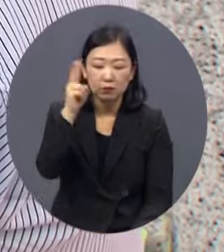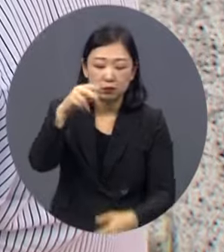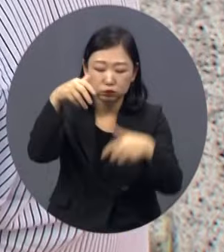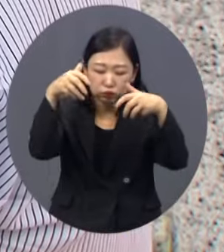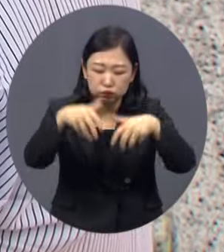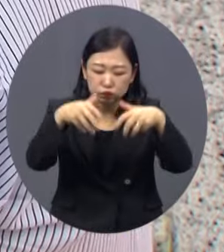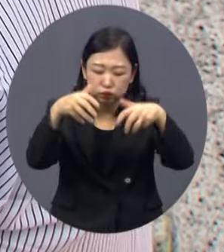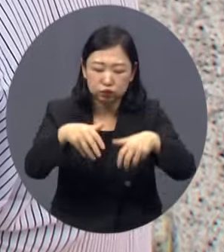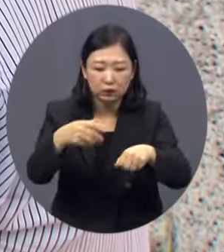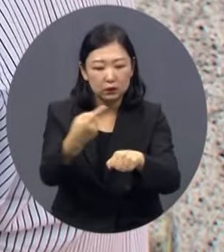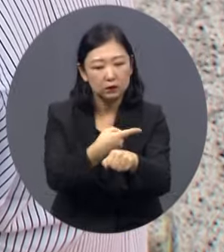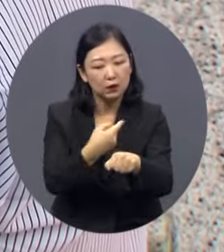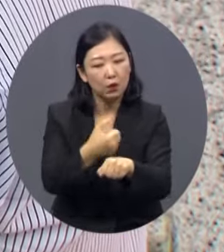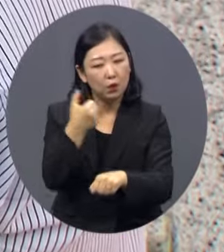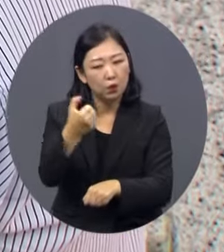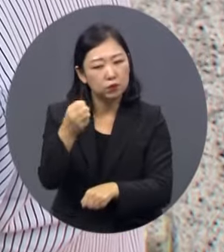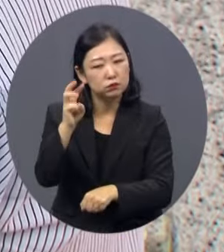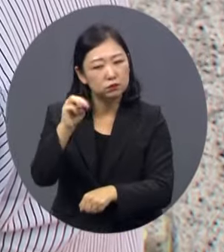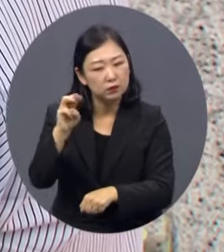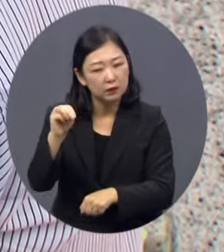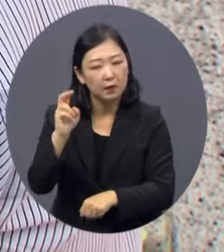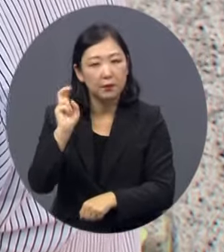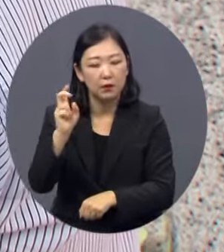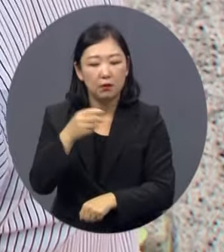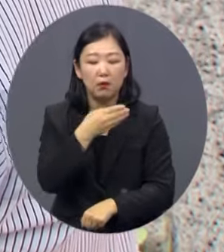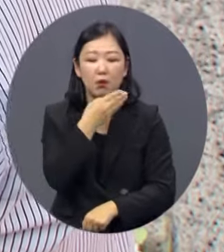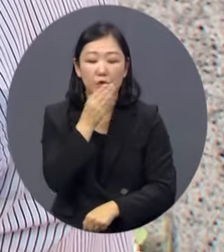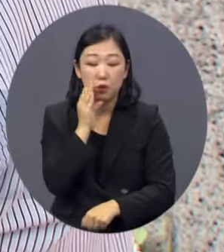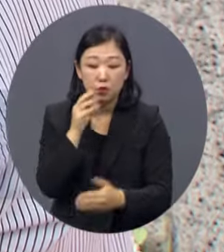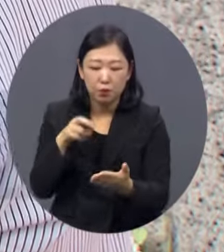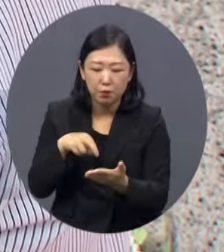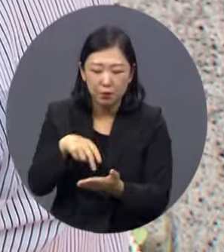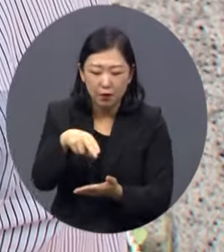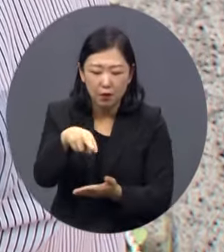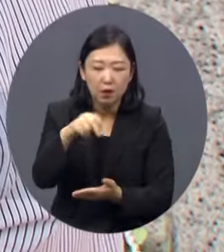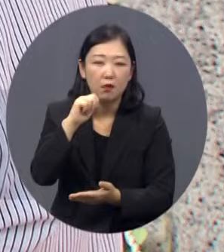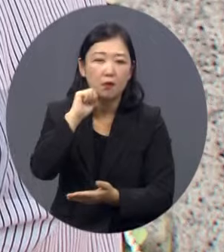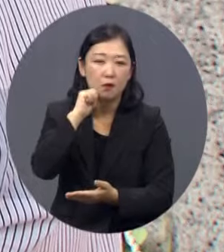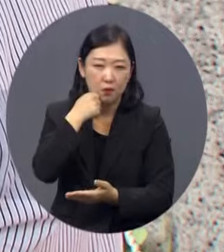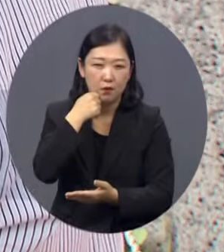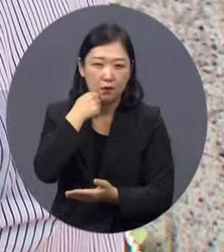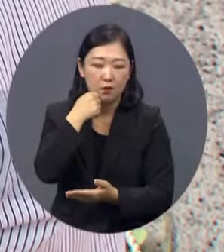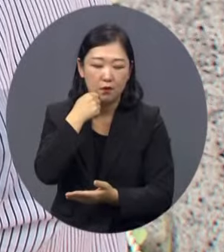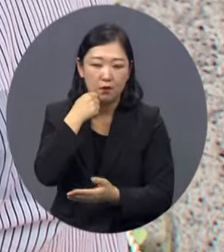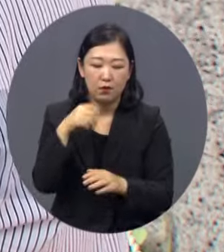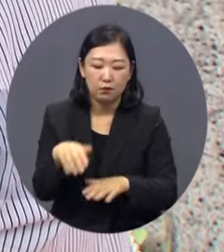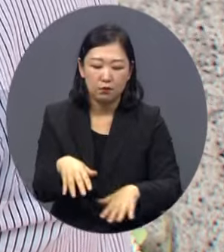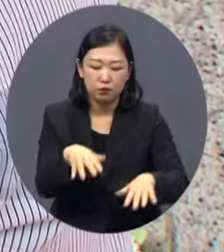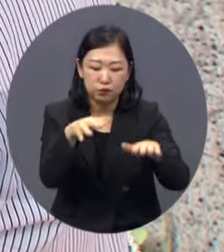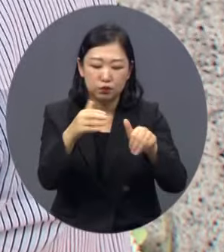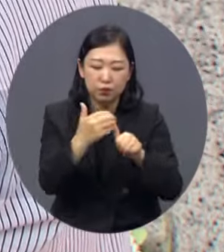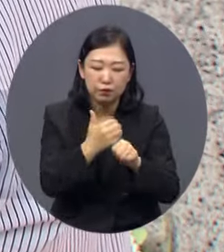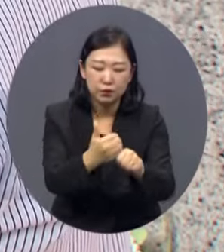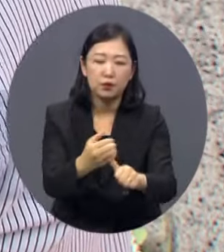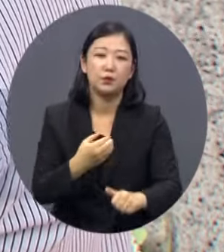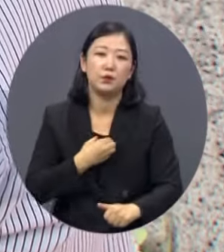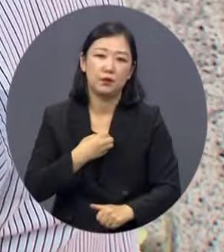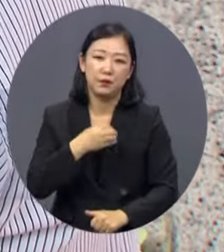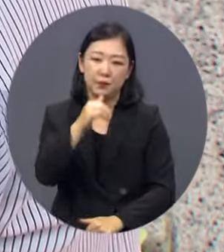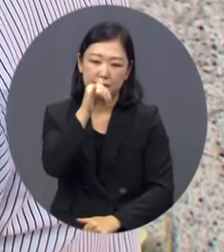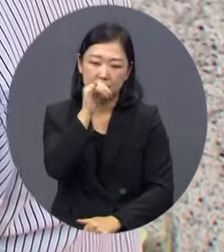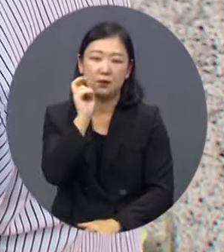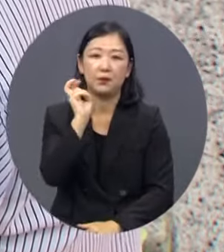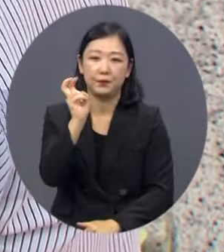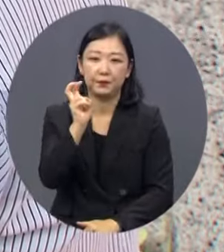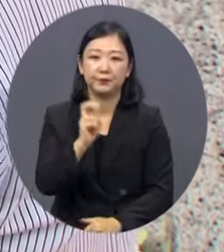한 50mm 이상 온 것 같습니다. 노약자들이나 이렇게 건너기에는 조금 무리가 있었고 그리고 많은 물로 인해서 혹시 쓸려 내려갈 위험성은 다분히